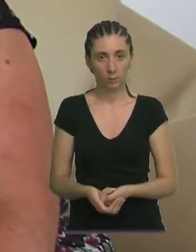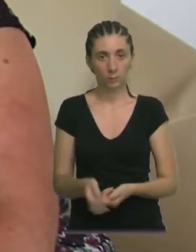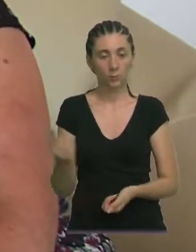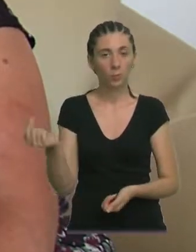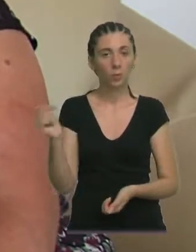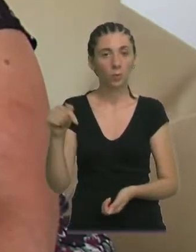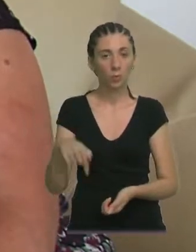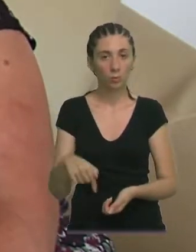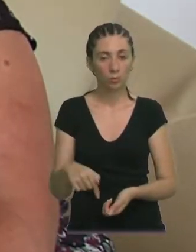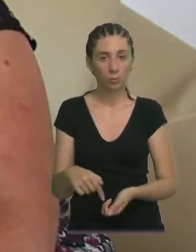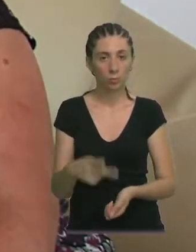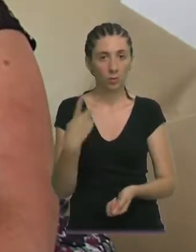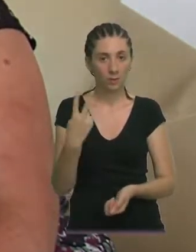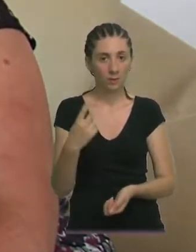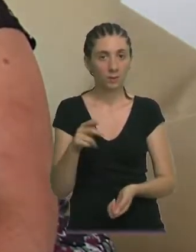I došle su